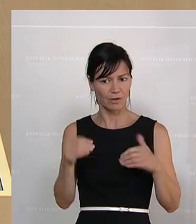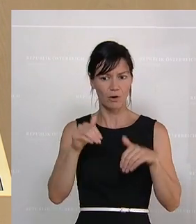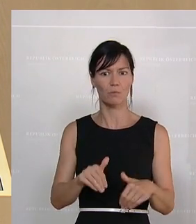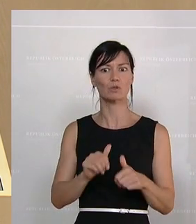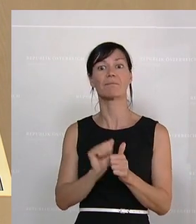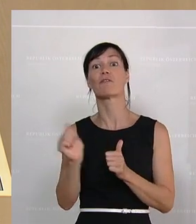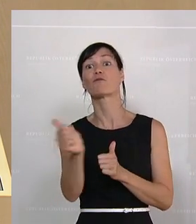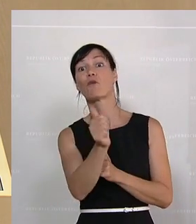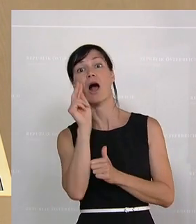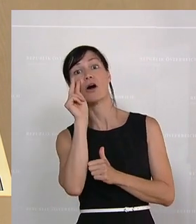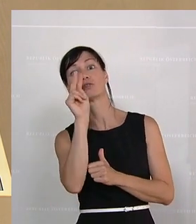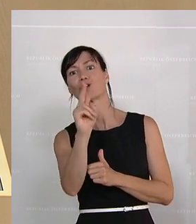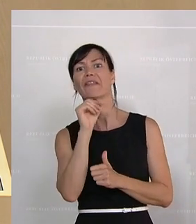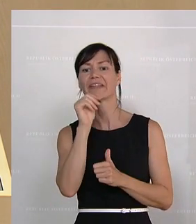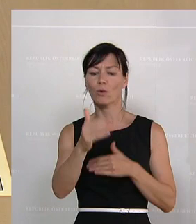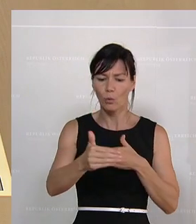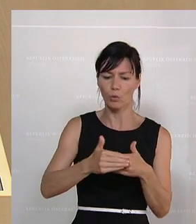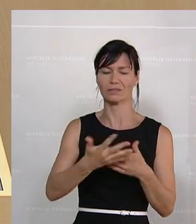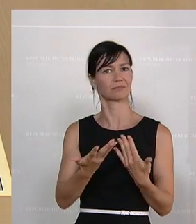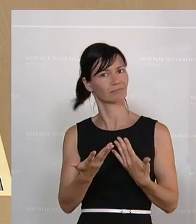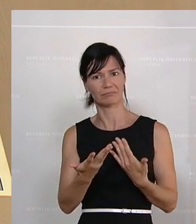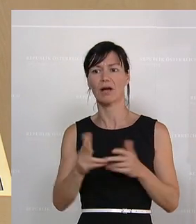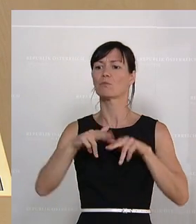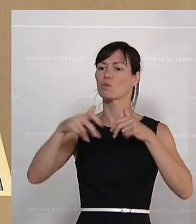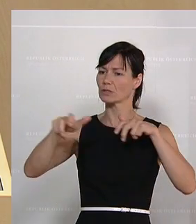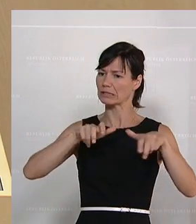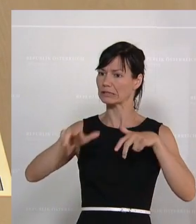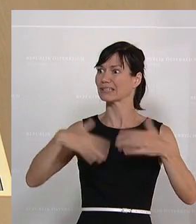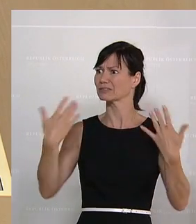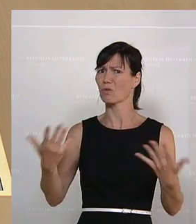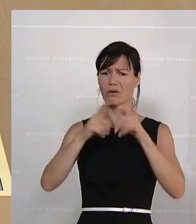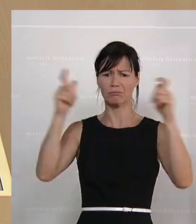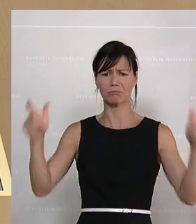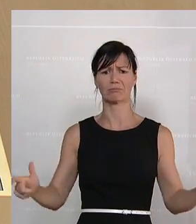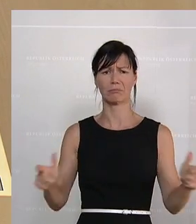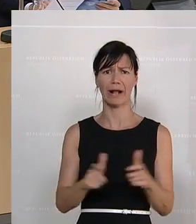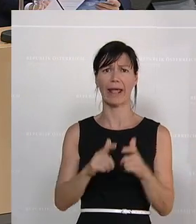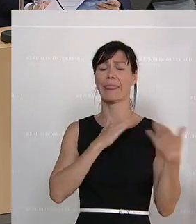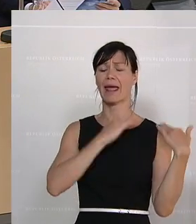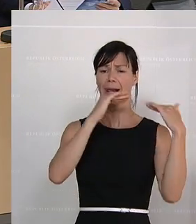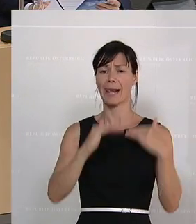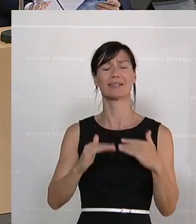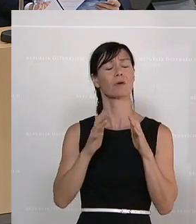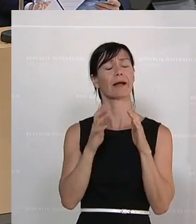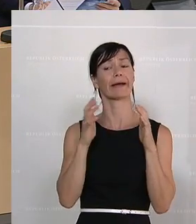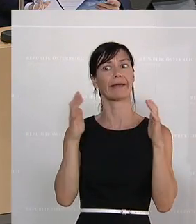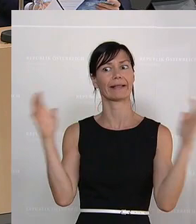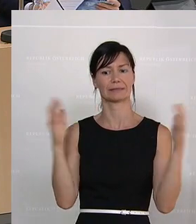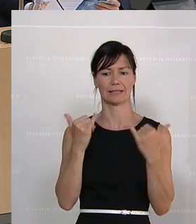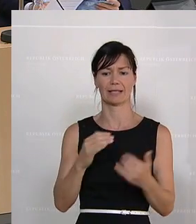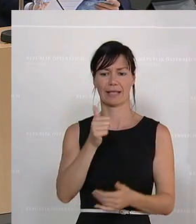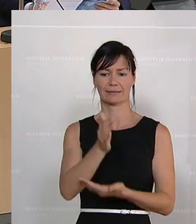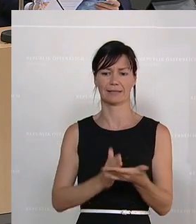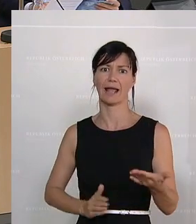handelns und all das macht die bundesregierung hier mit diesen riesigen entlastungspaket dass wir heute in ersten teilen